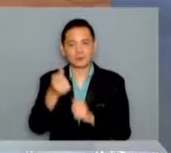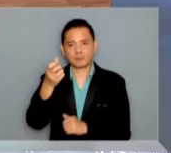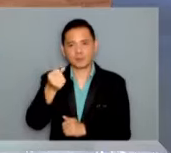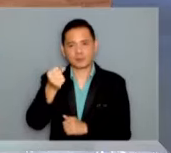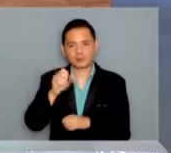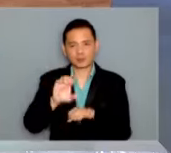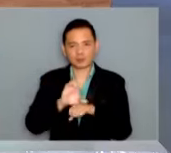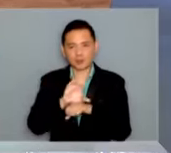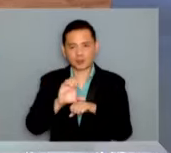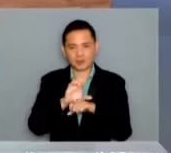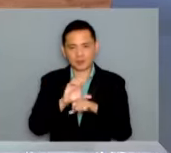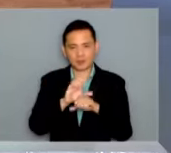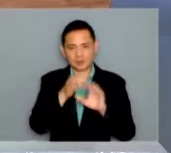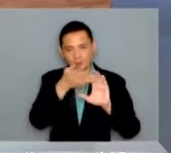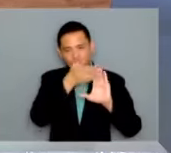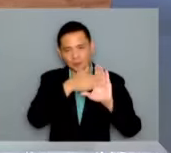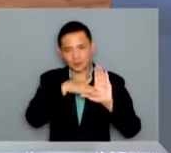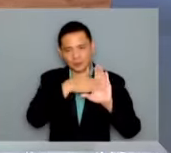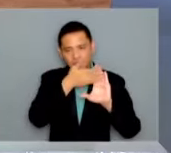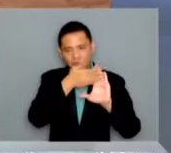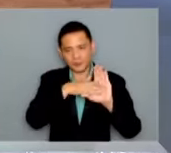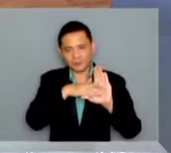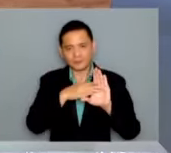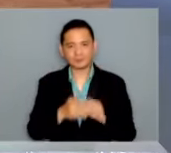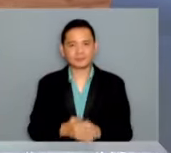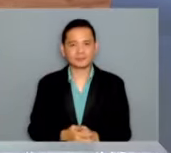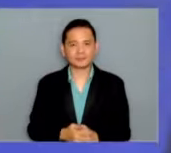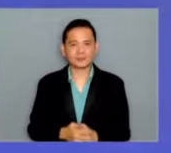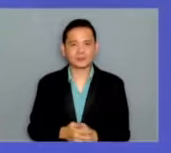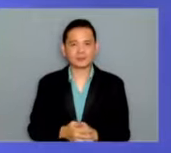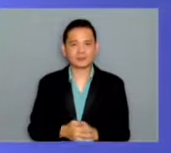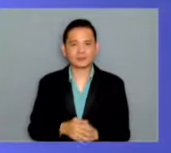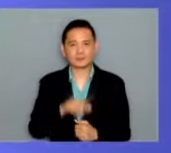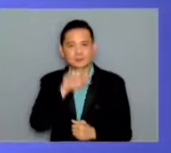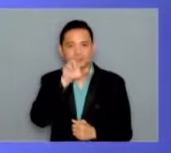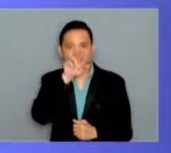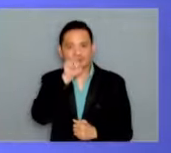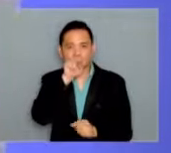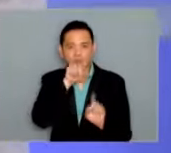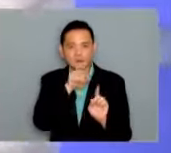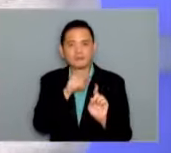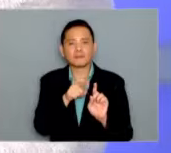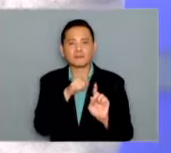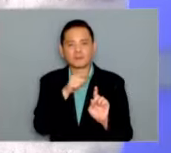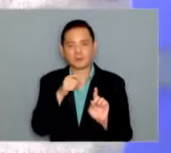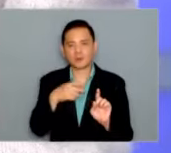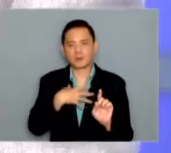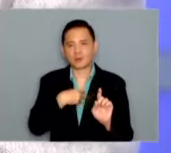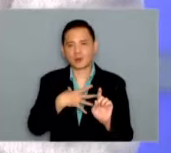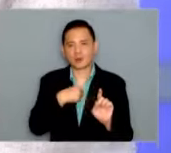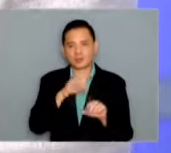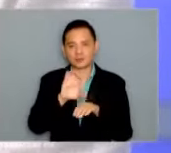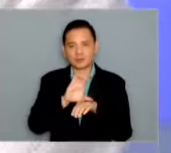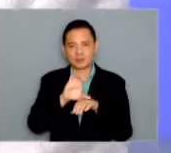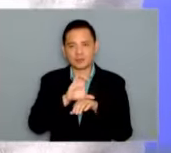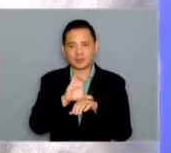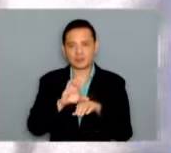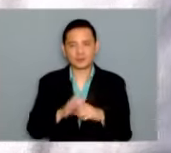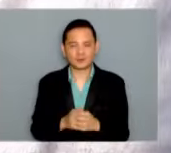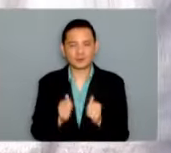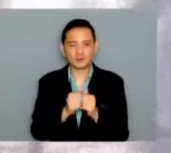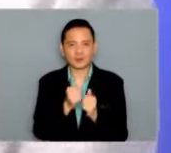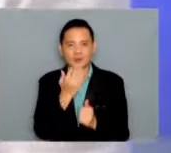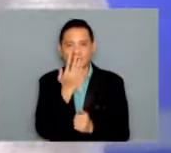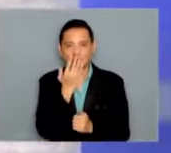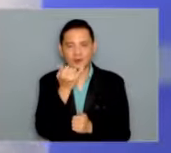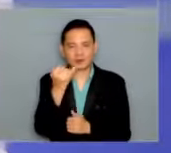Yan yung nakikita niyo sa loob. Sa loob yung brown. And then the sisyo itself is made of white chocolate. White chocolate. Color na yellow para